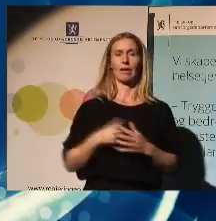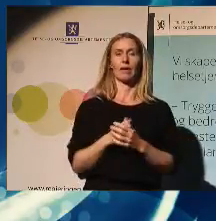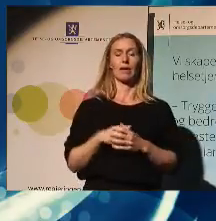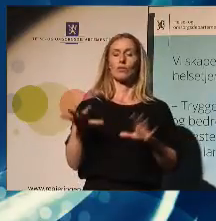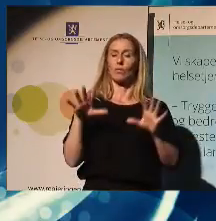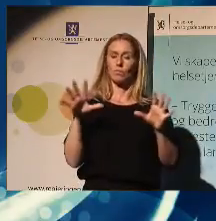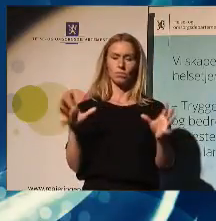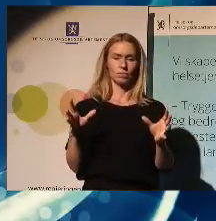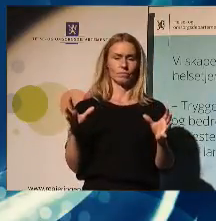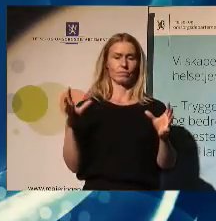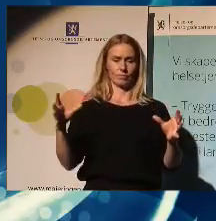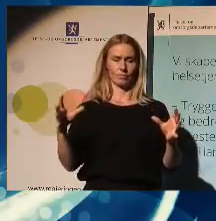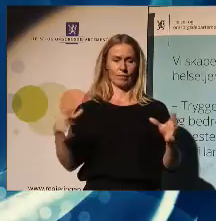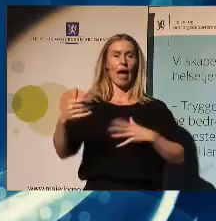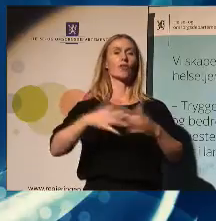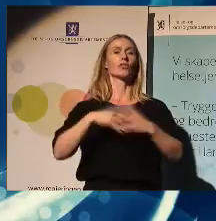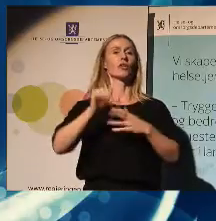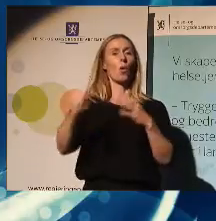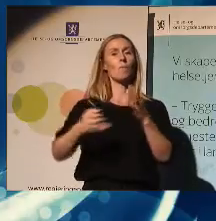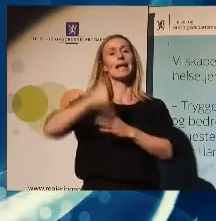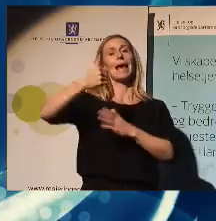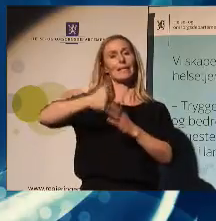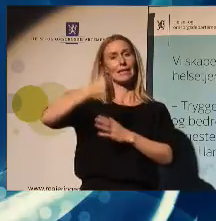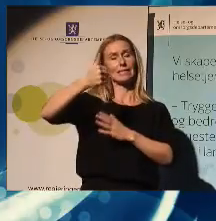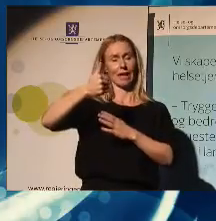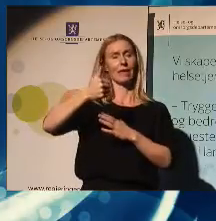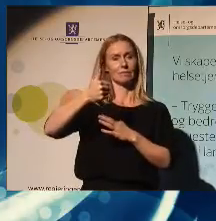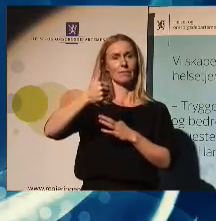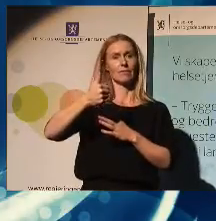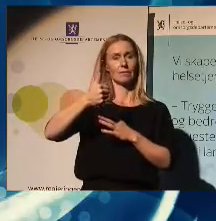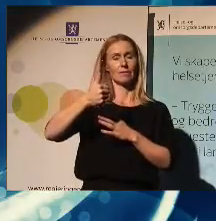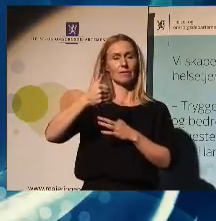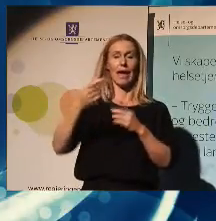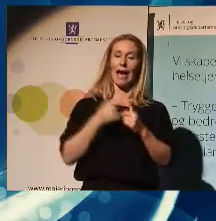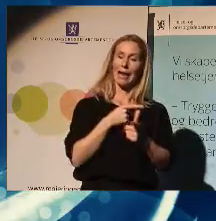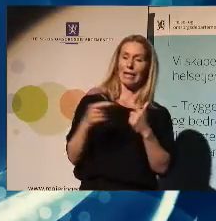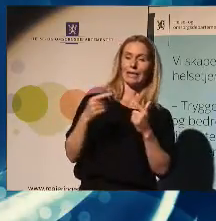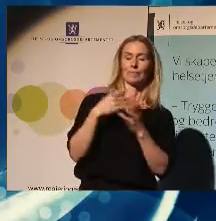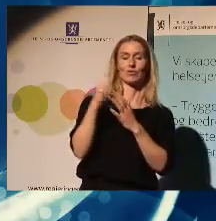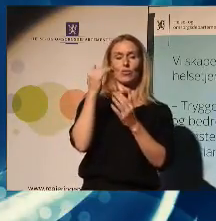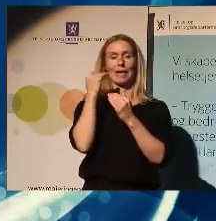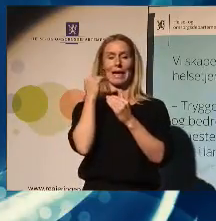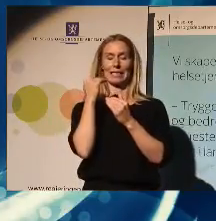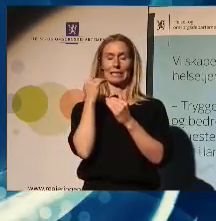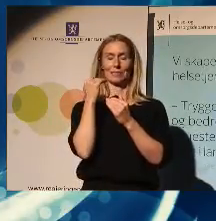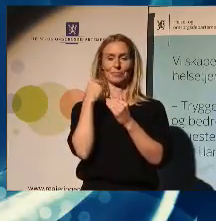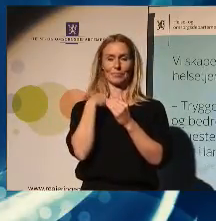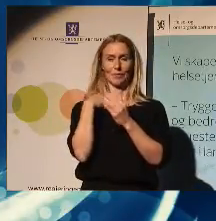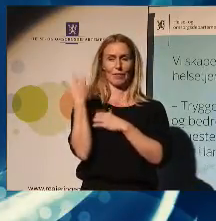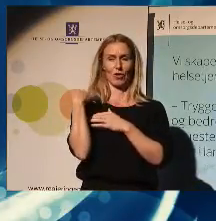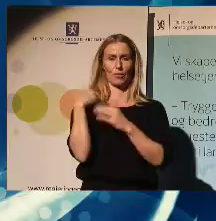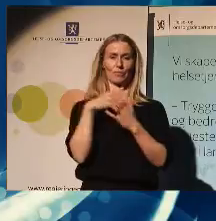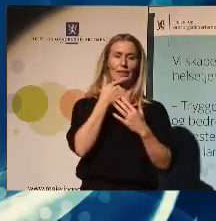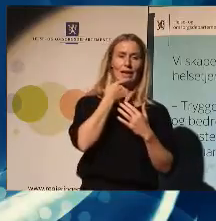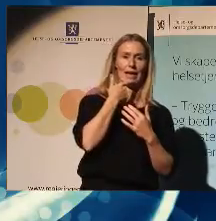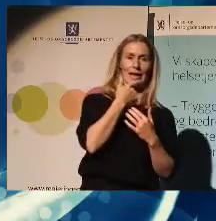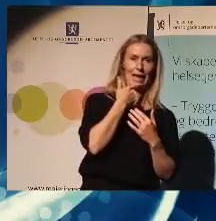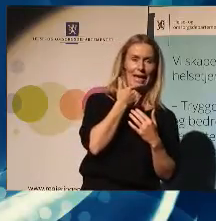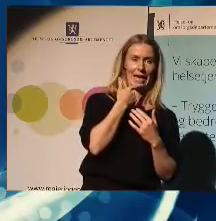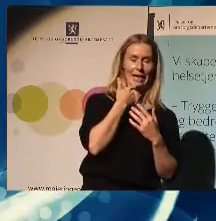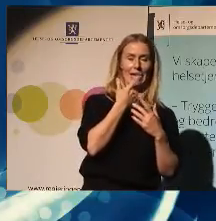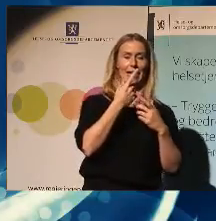handler om ledelse. Eller, som jeg lærte, oppdelt følgende. Le,